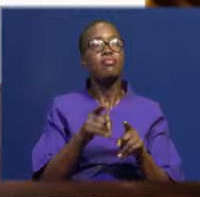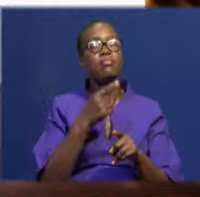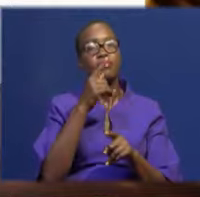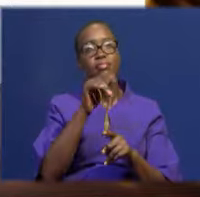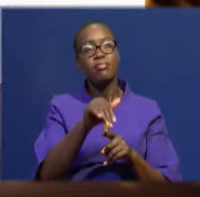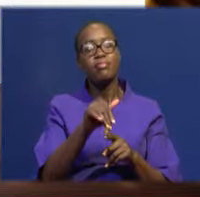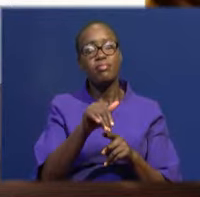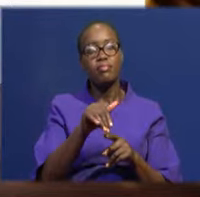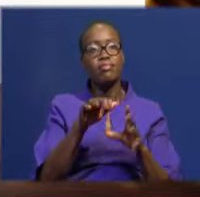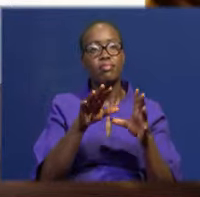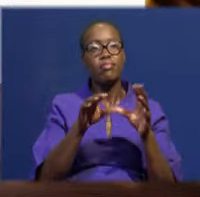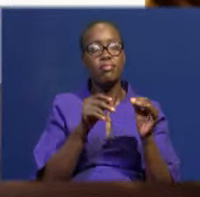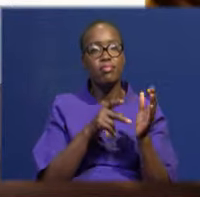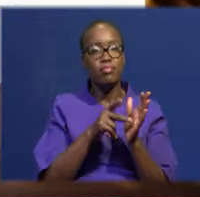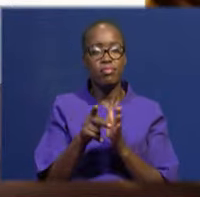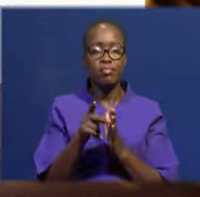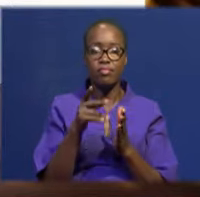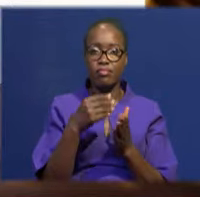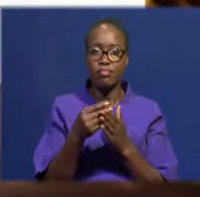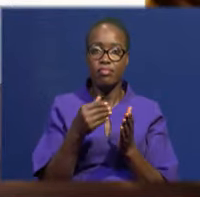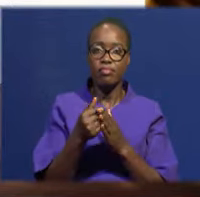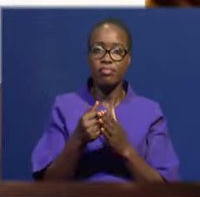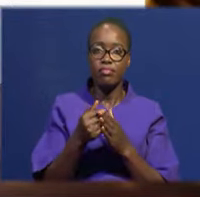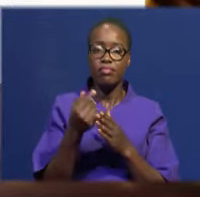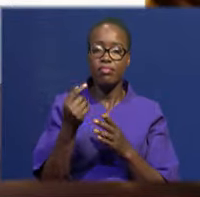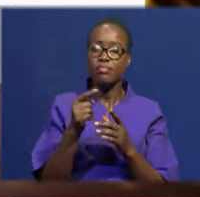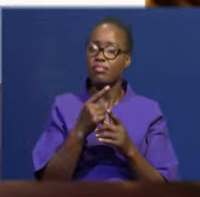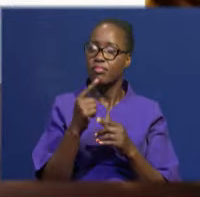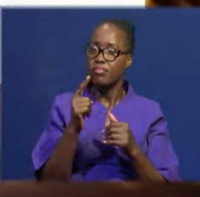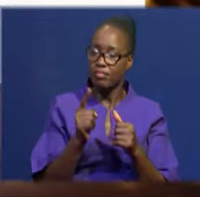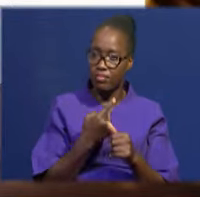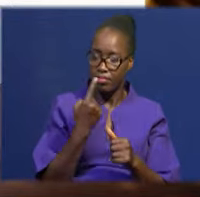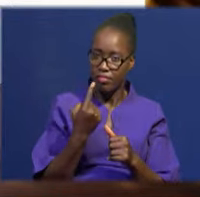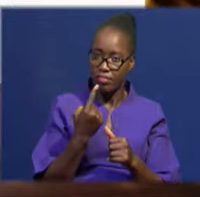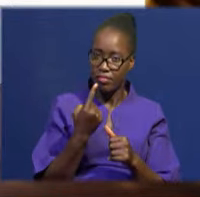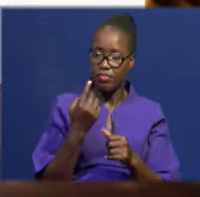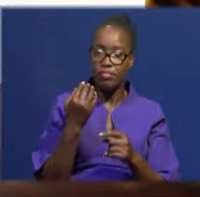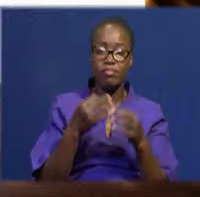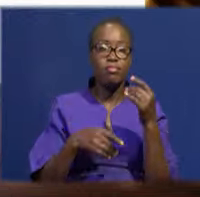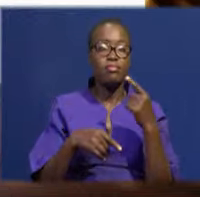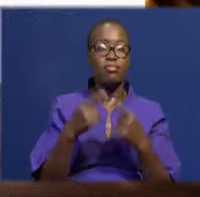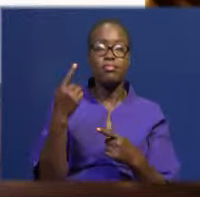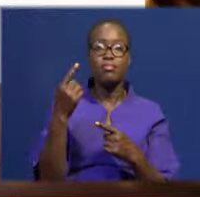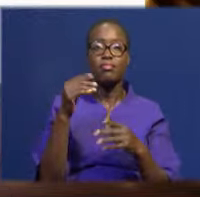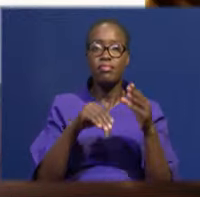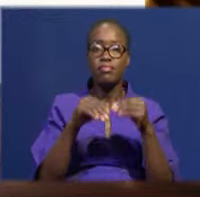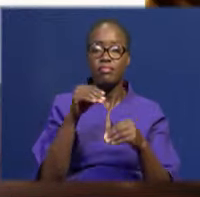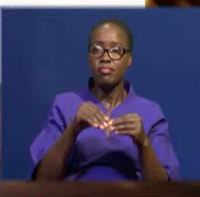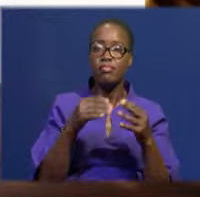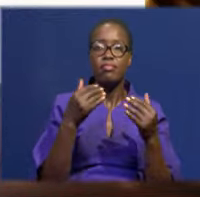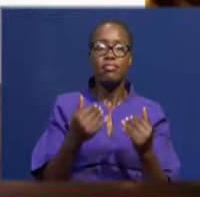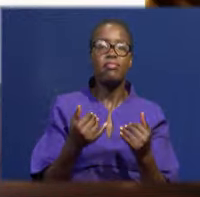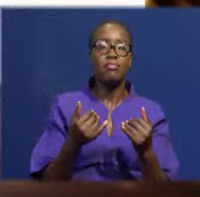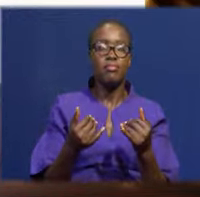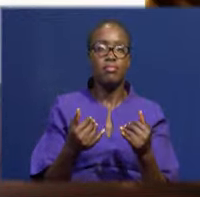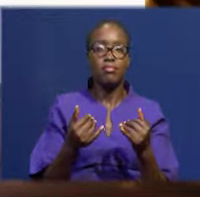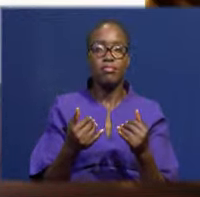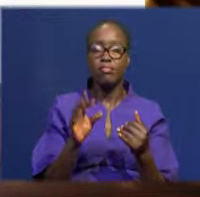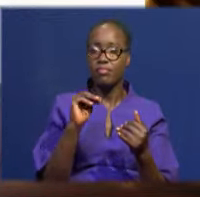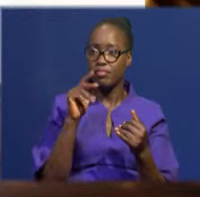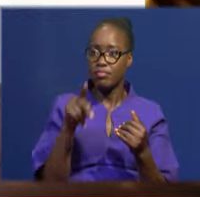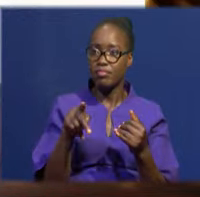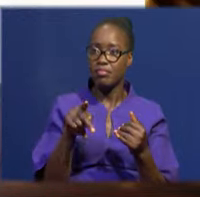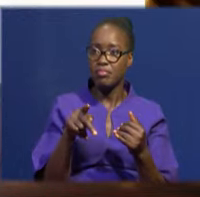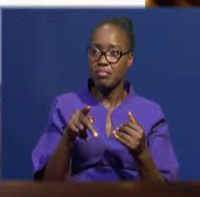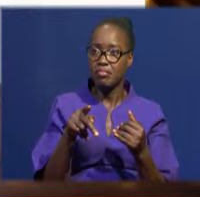kwamba Amisi alikubali kulipa pesa hizo kwa awamu moja akishinda uchaguzi. Sasa anadai kuwa mbunge